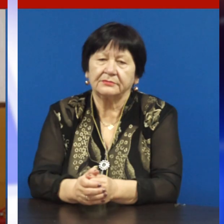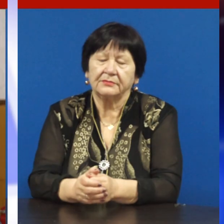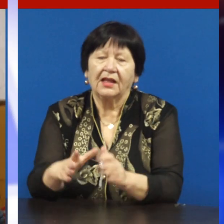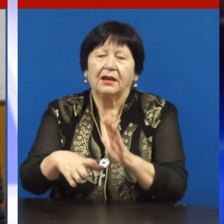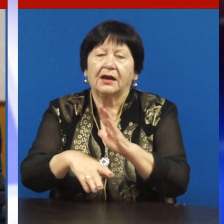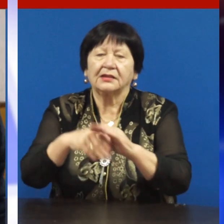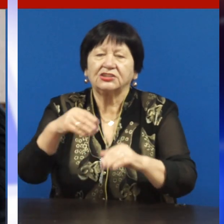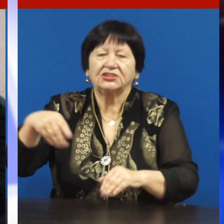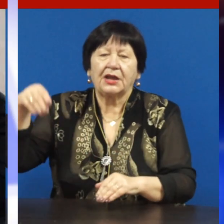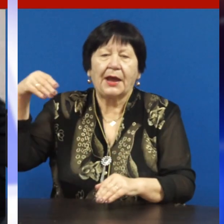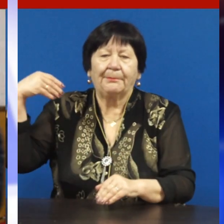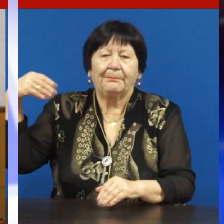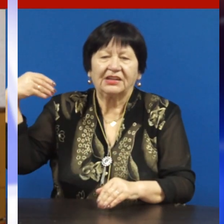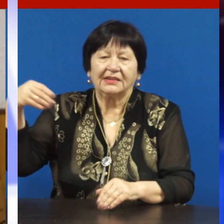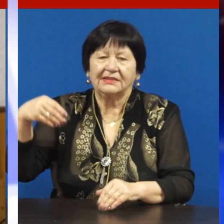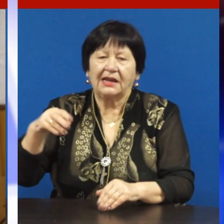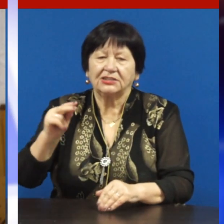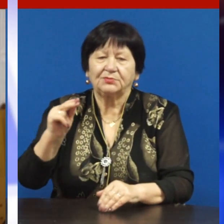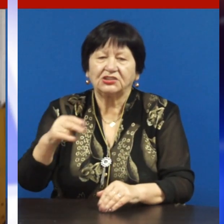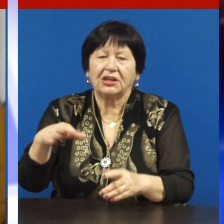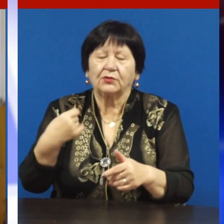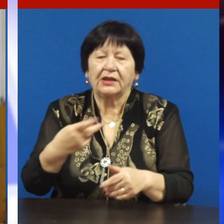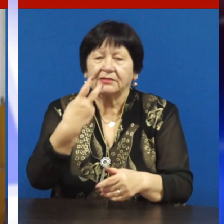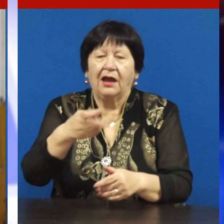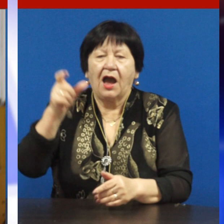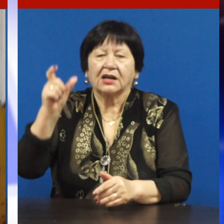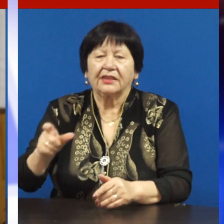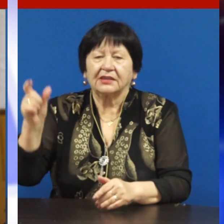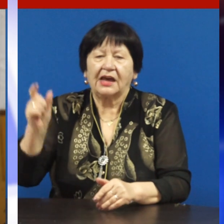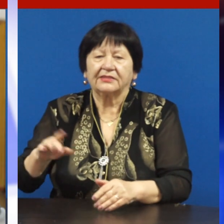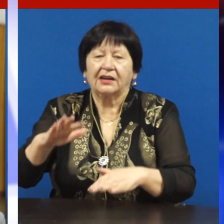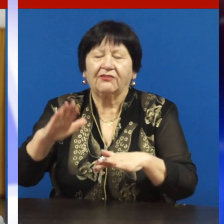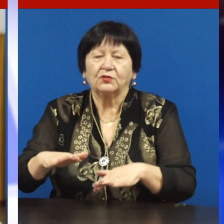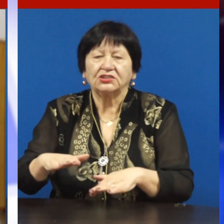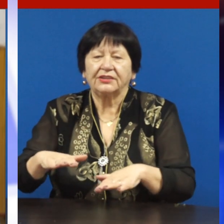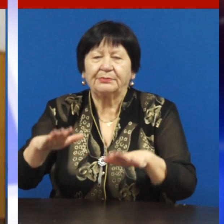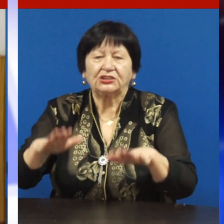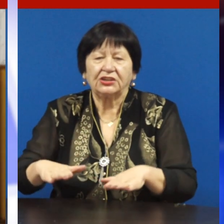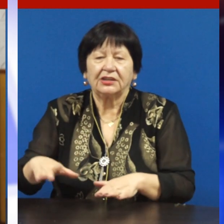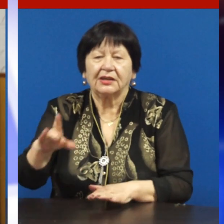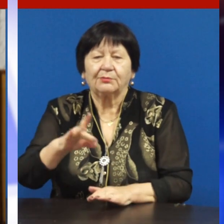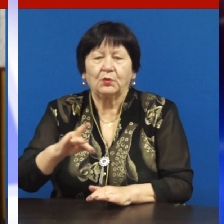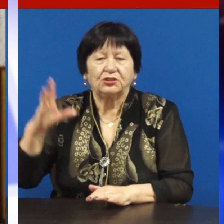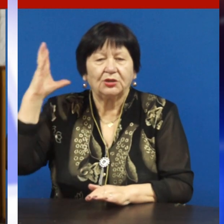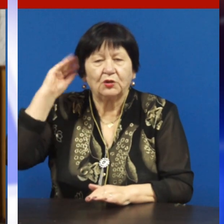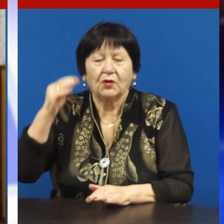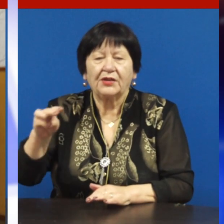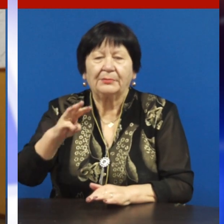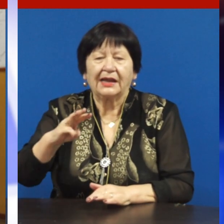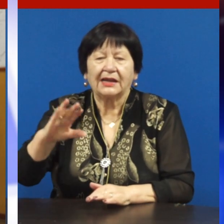la alegerile prezidențiale cimișlia candidatei la funcția de președinte a republicii Moldova Maia Sandu